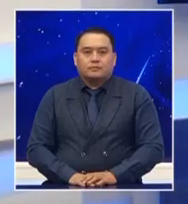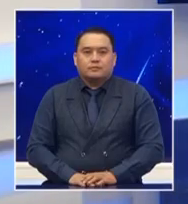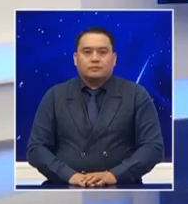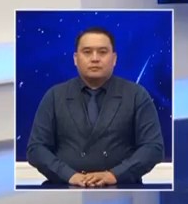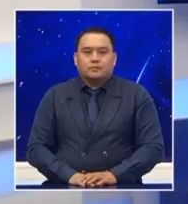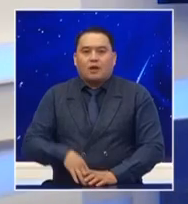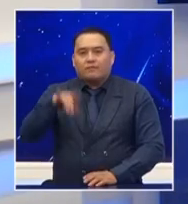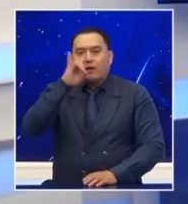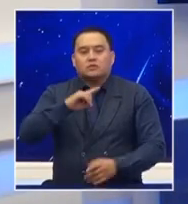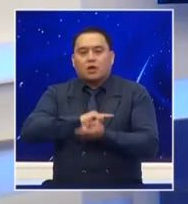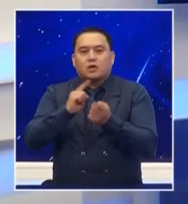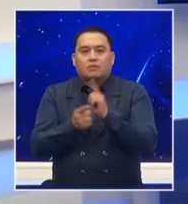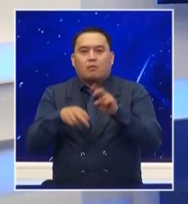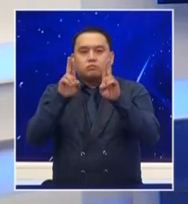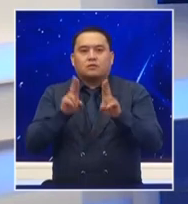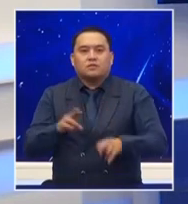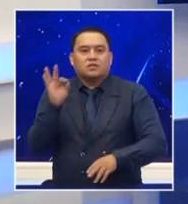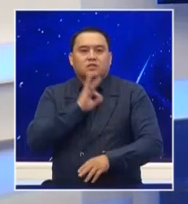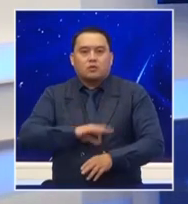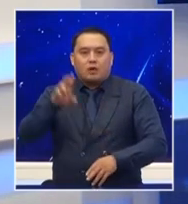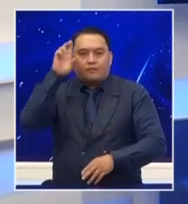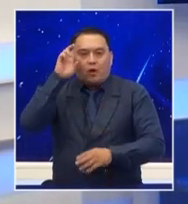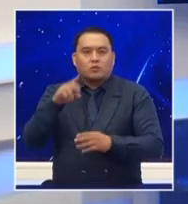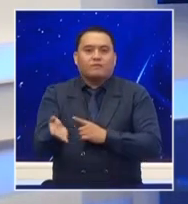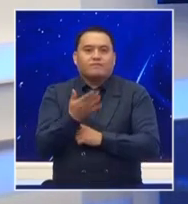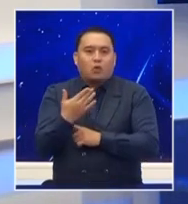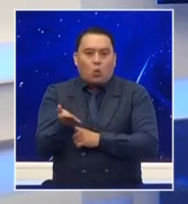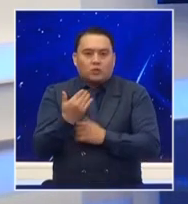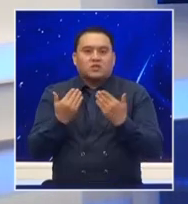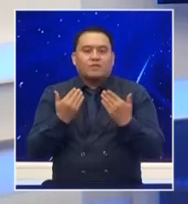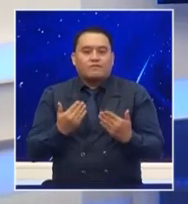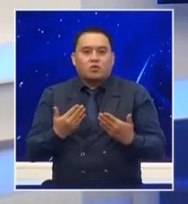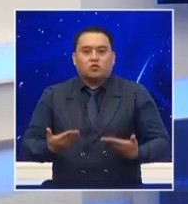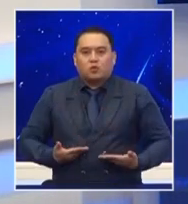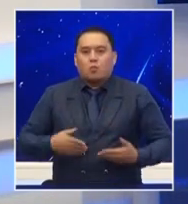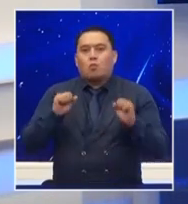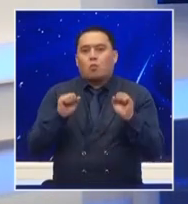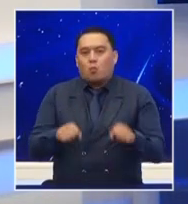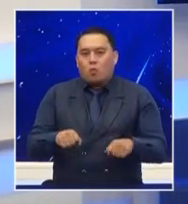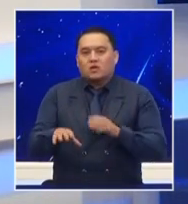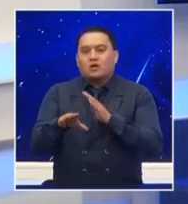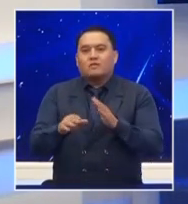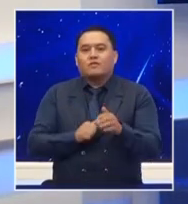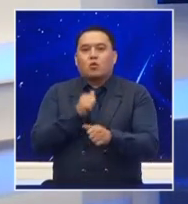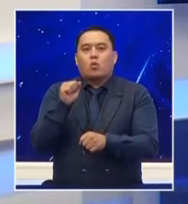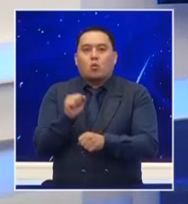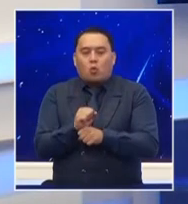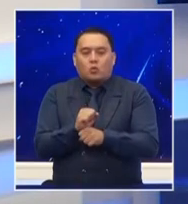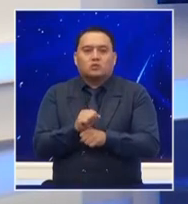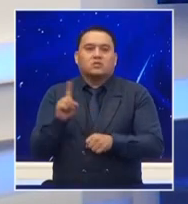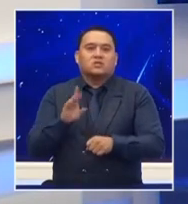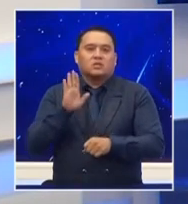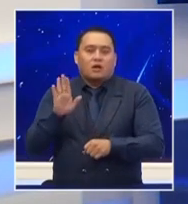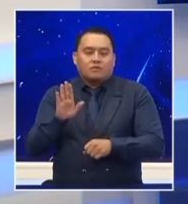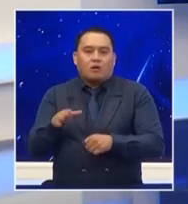В Казахстане изменились правила использования государственного флага. Теперь жители страны смогут вывешивать госсимволику на